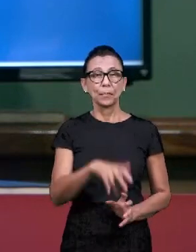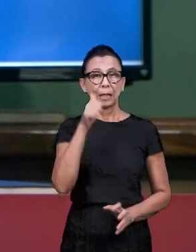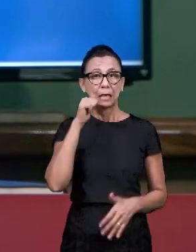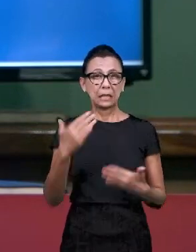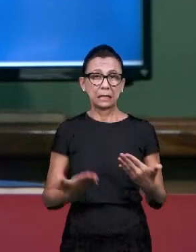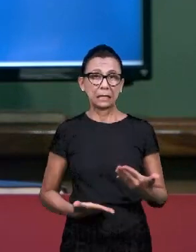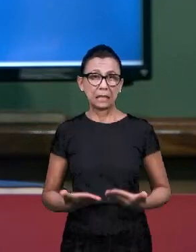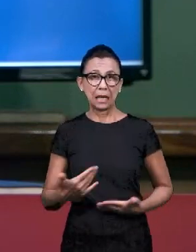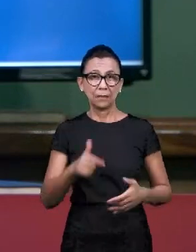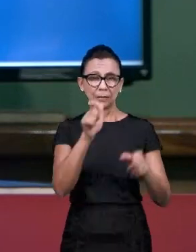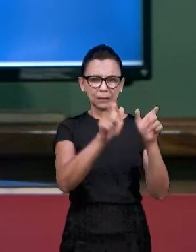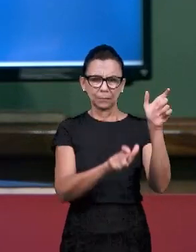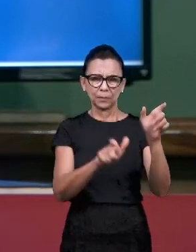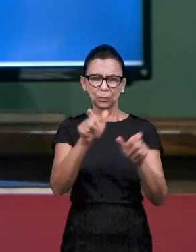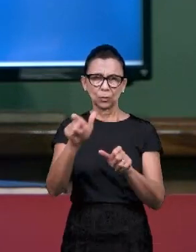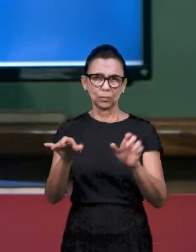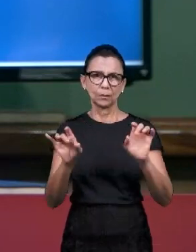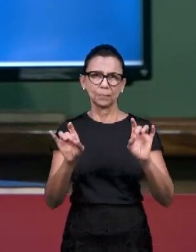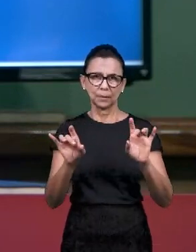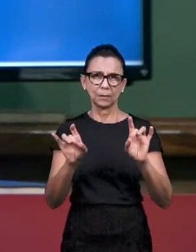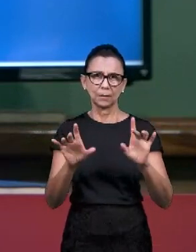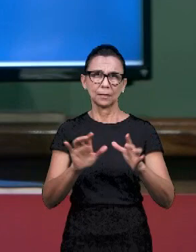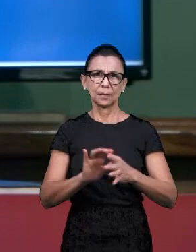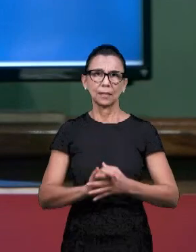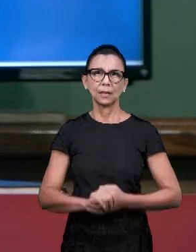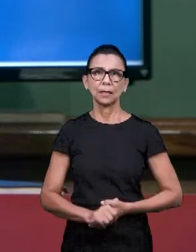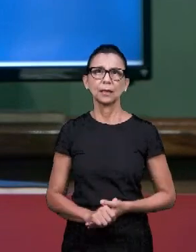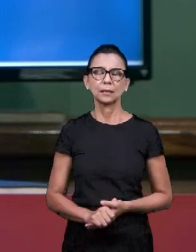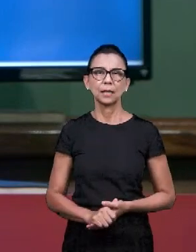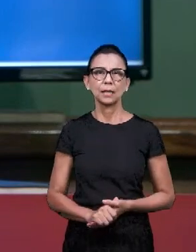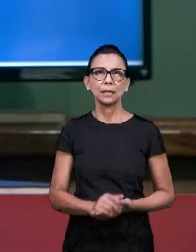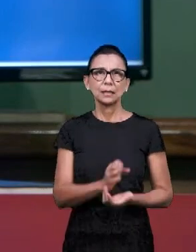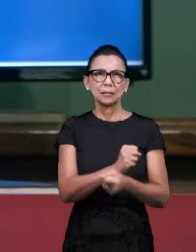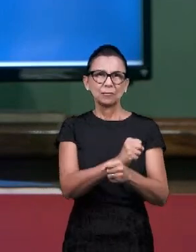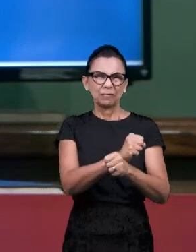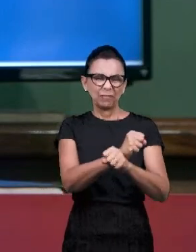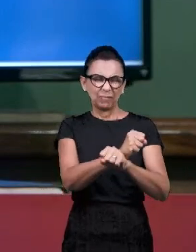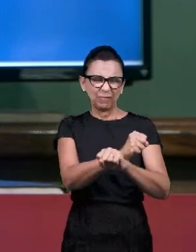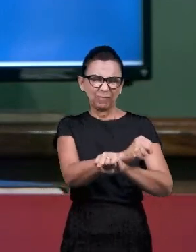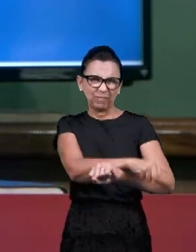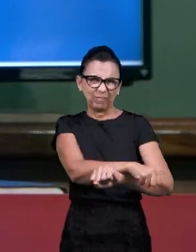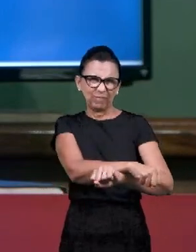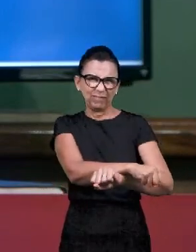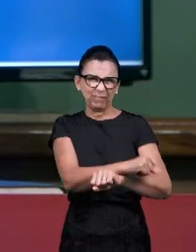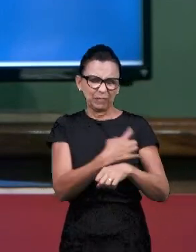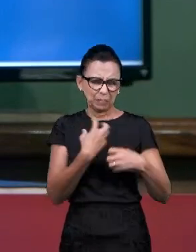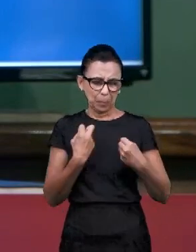в особенности сестер, они были как...